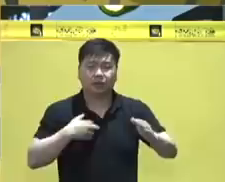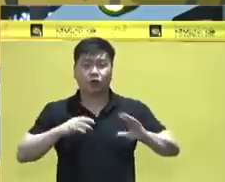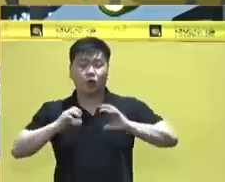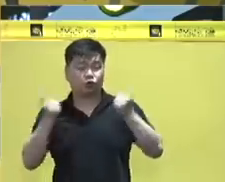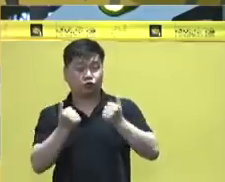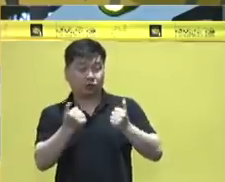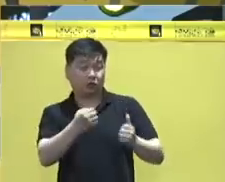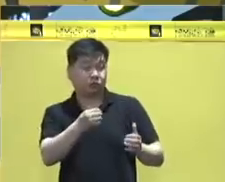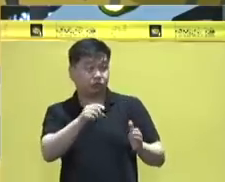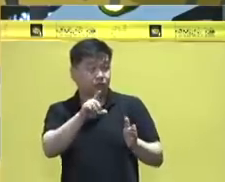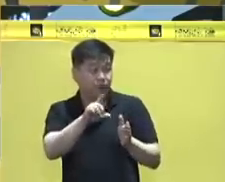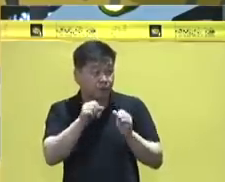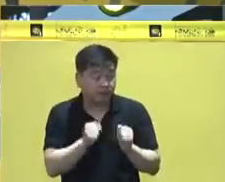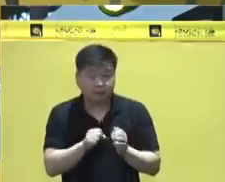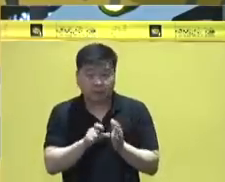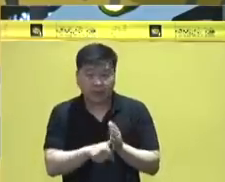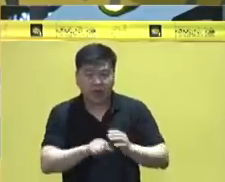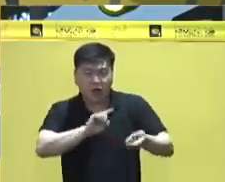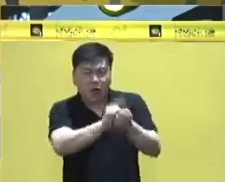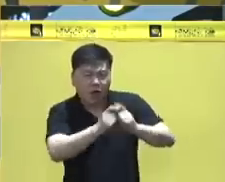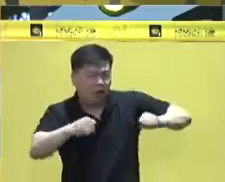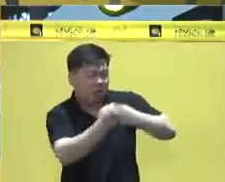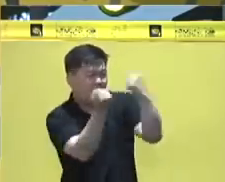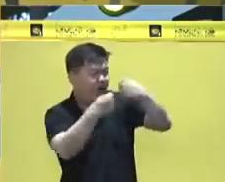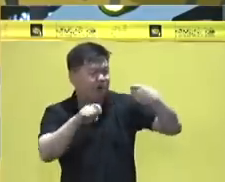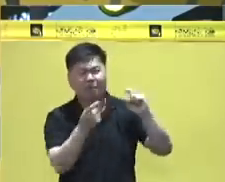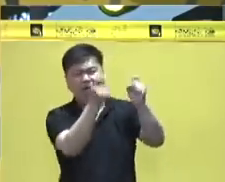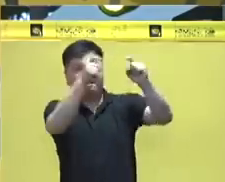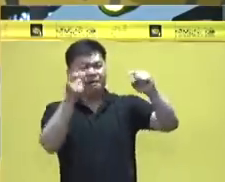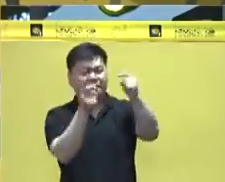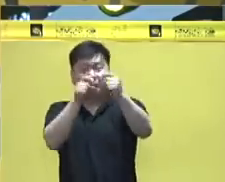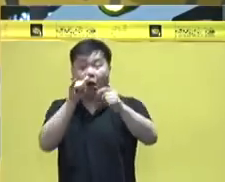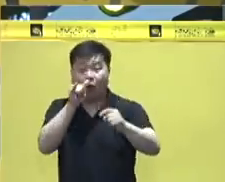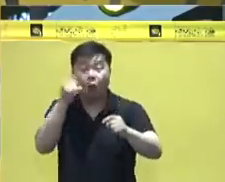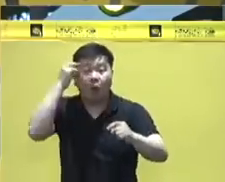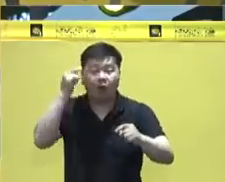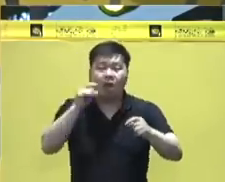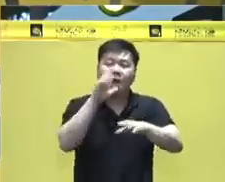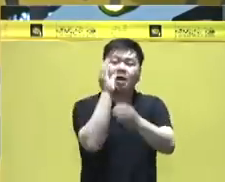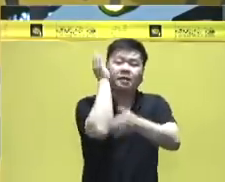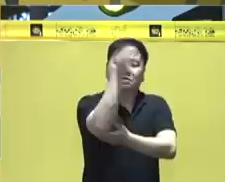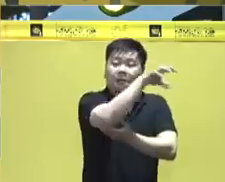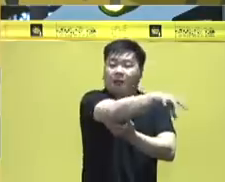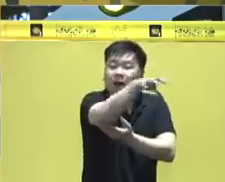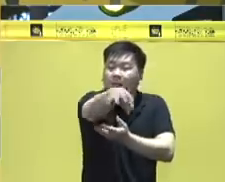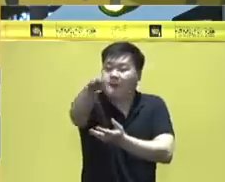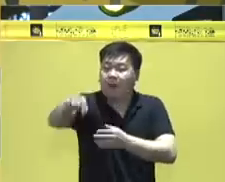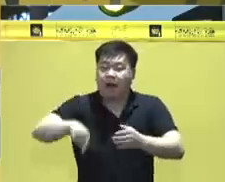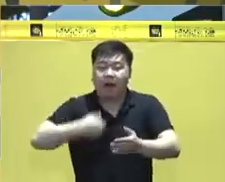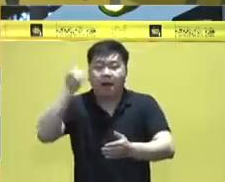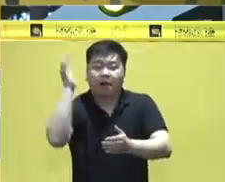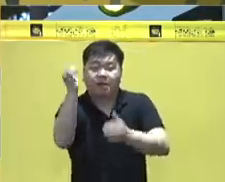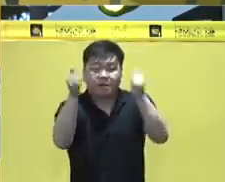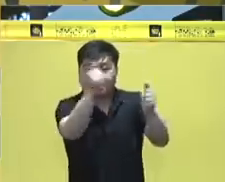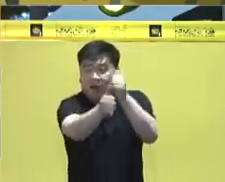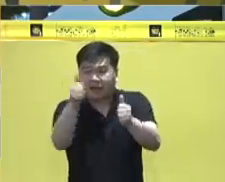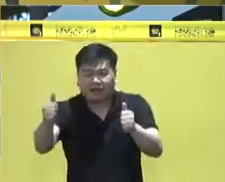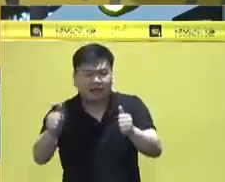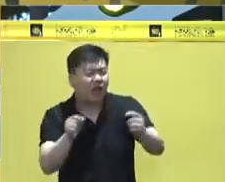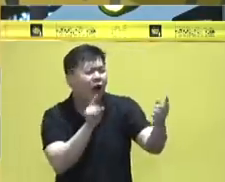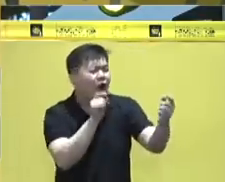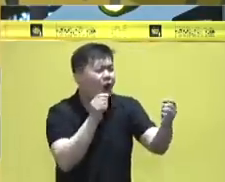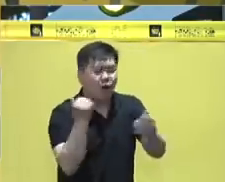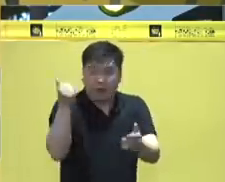국회에 있어가지고 그 싸움 나는 거를 다 봤거든요. 왜냐하면 각 지방자치단체에서 다 찾아다니냐